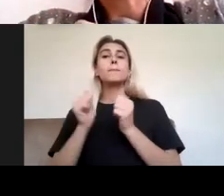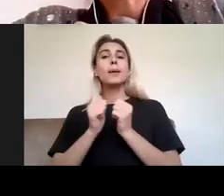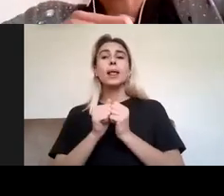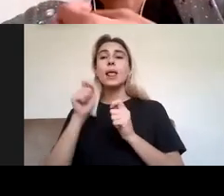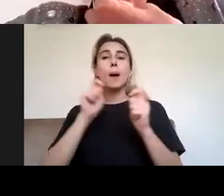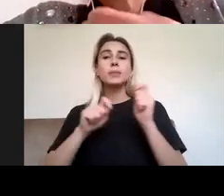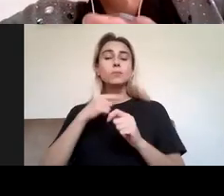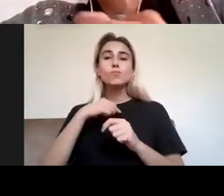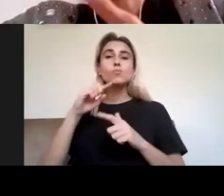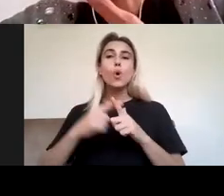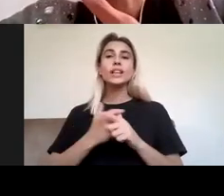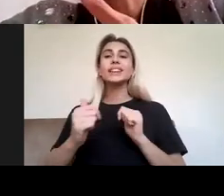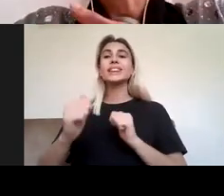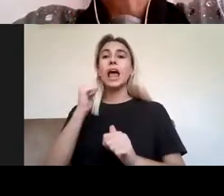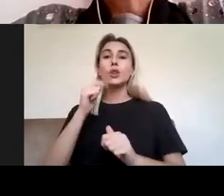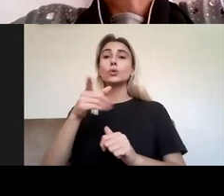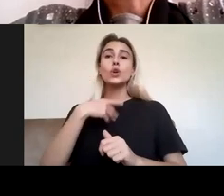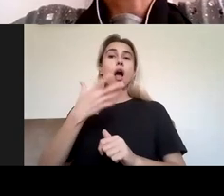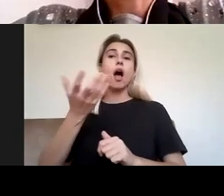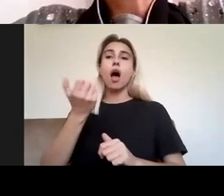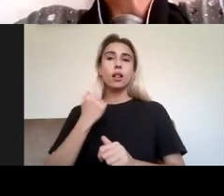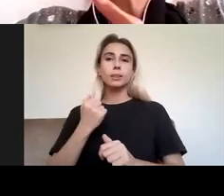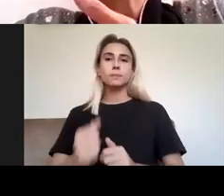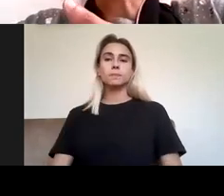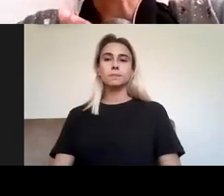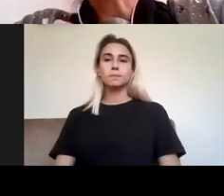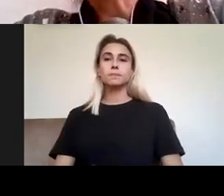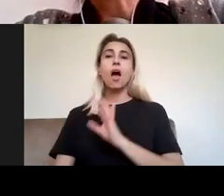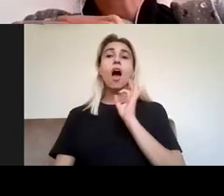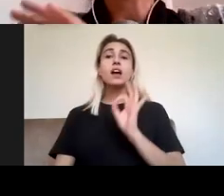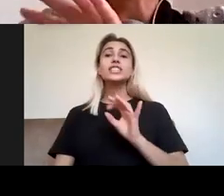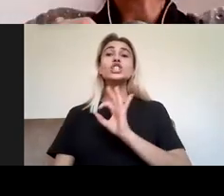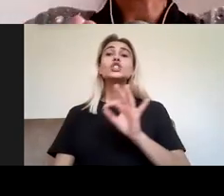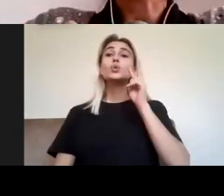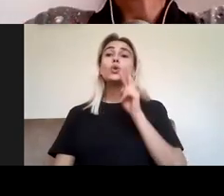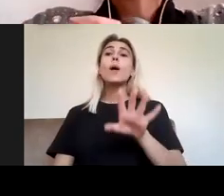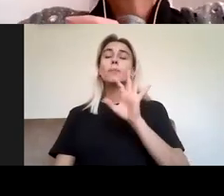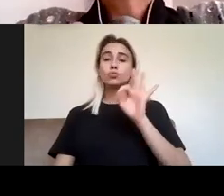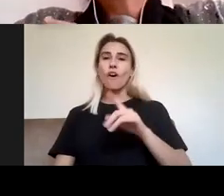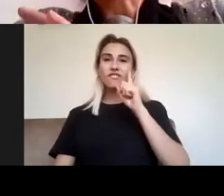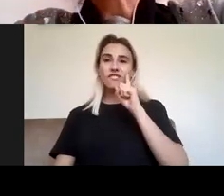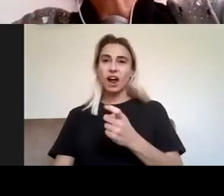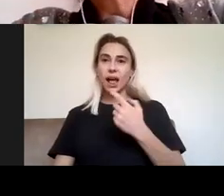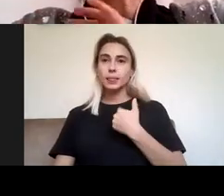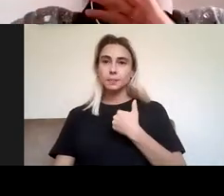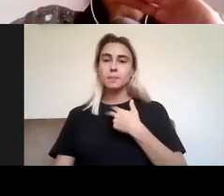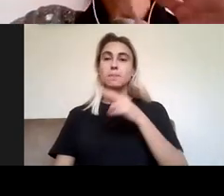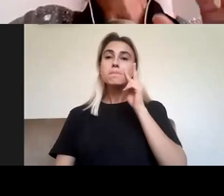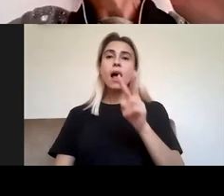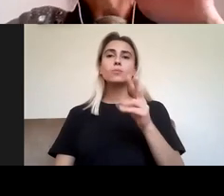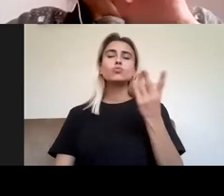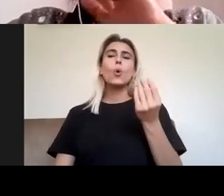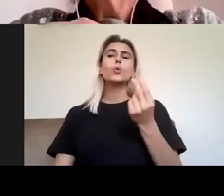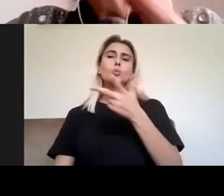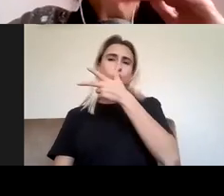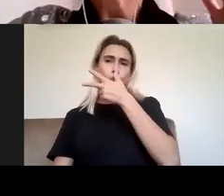de geri dönüş olarak aldığım, aslında hiç görmediğim ama şu an fark ettiğim ve baktığımda çok da